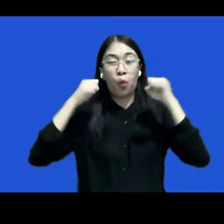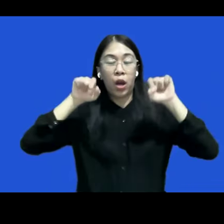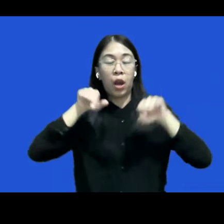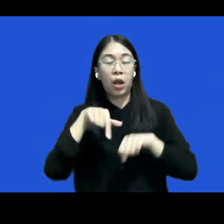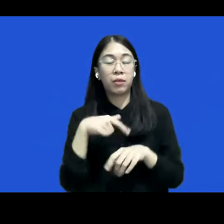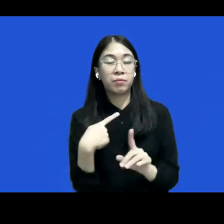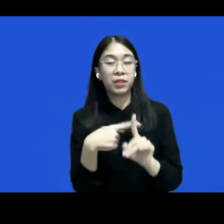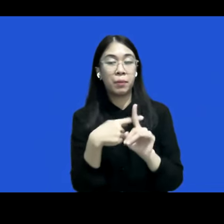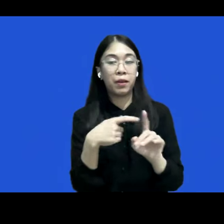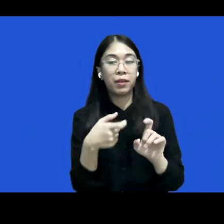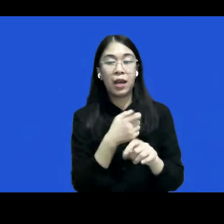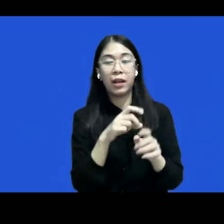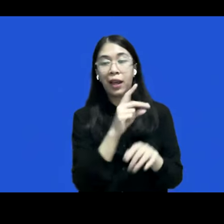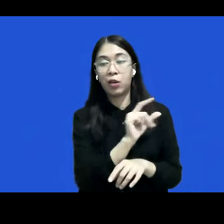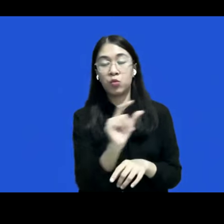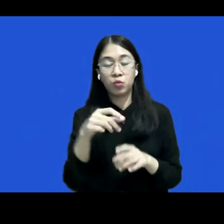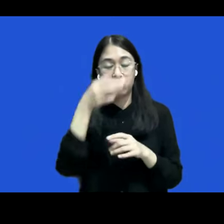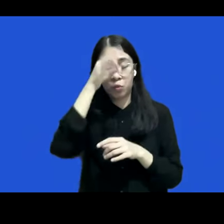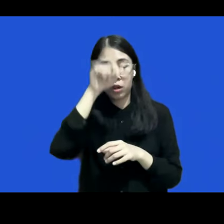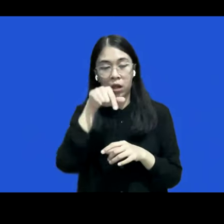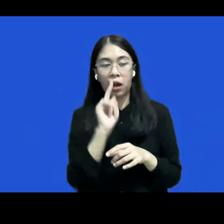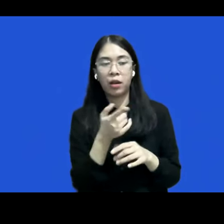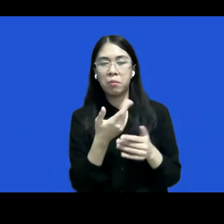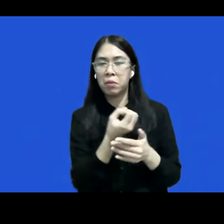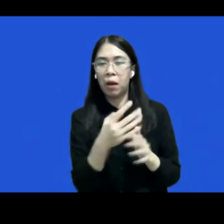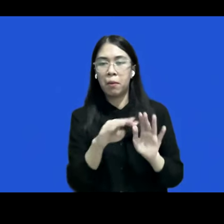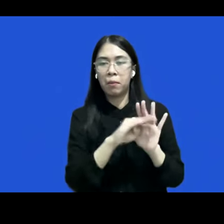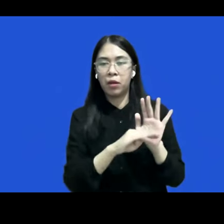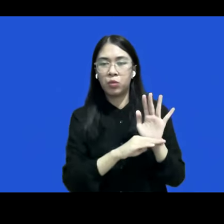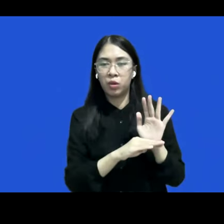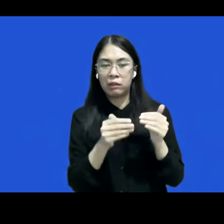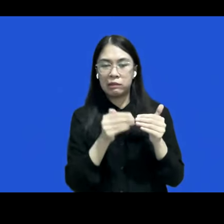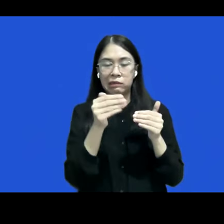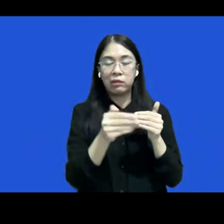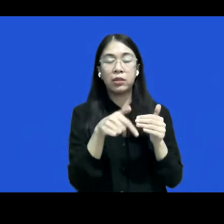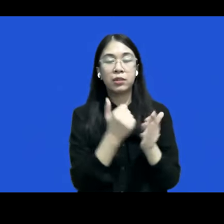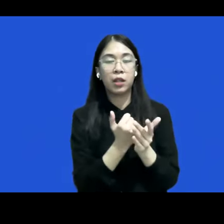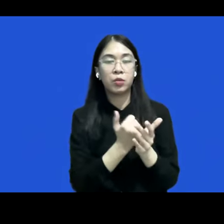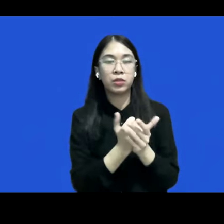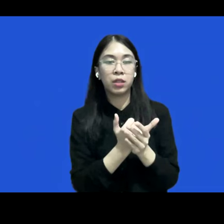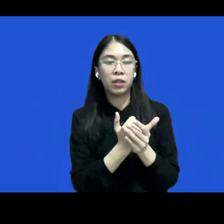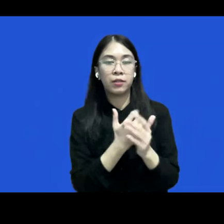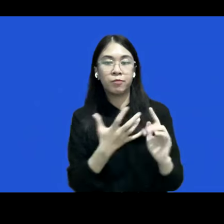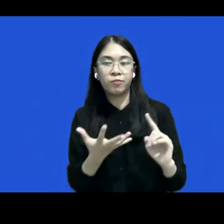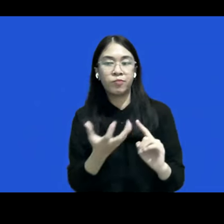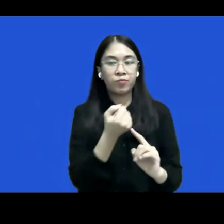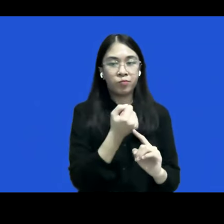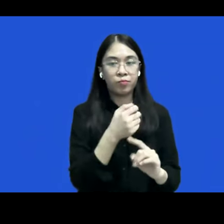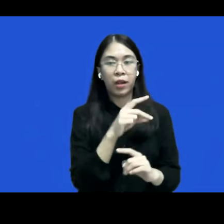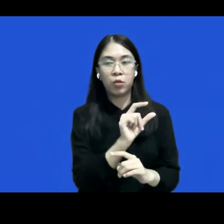juga melangkahi sejumlah pengaturan yang mana sejatinya seharusnya disempurnakan dalam RUU